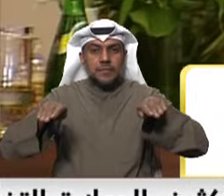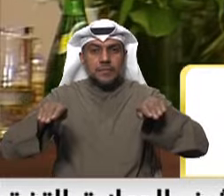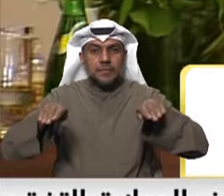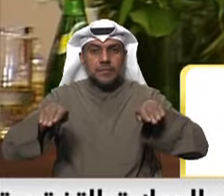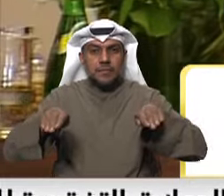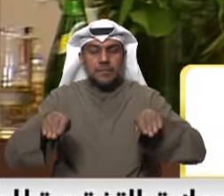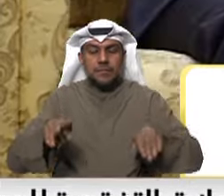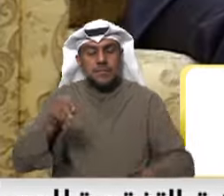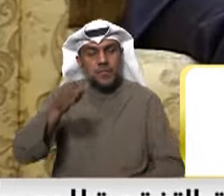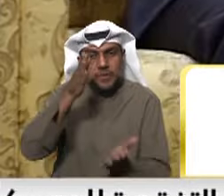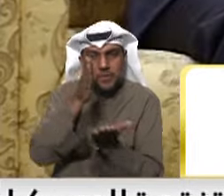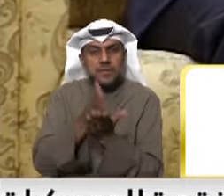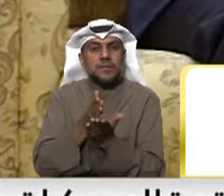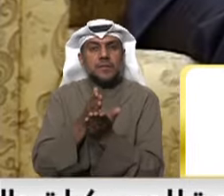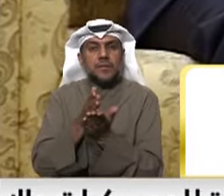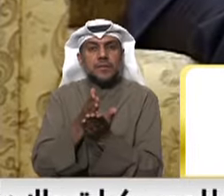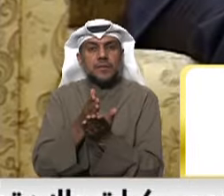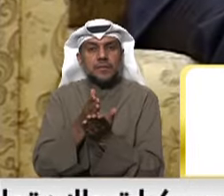والحيادية،